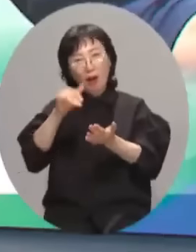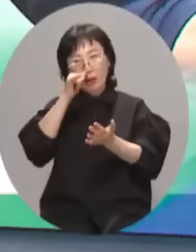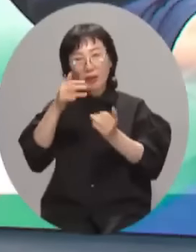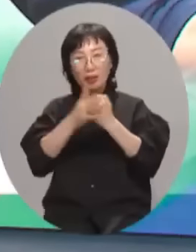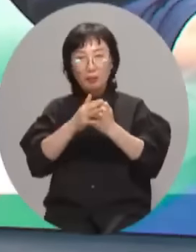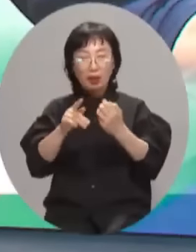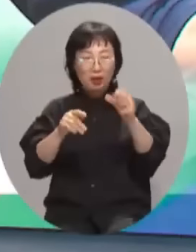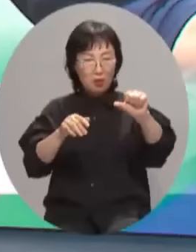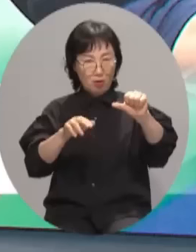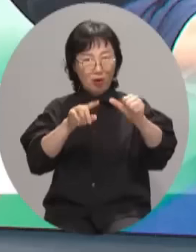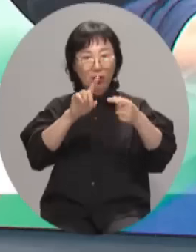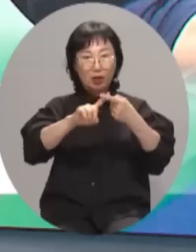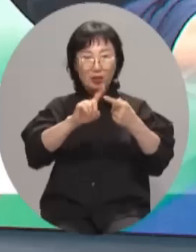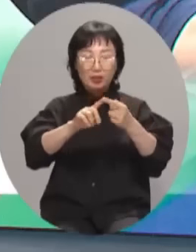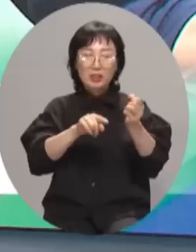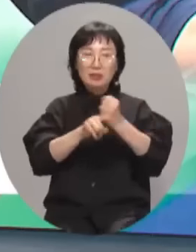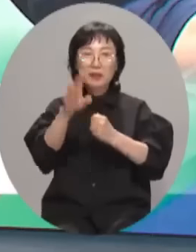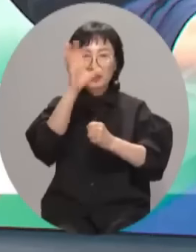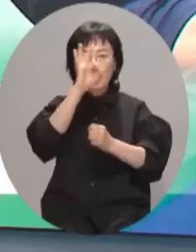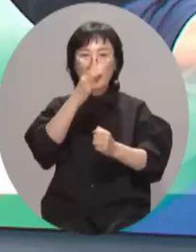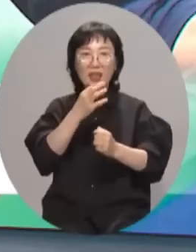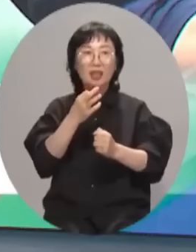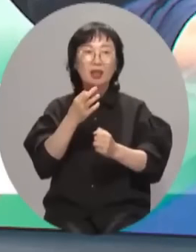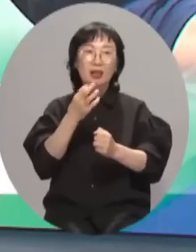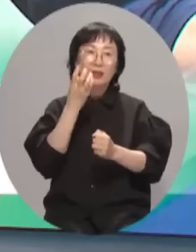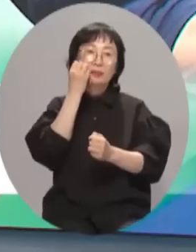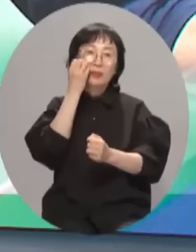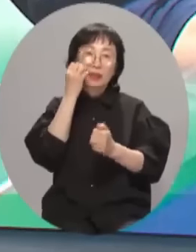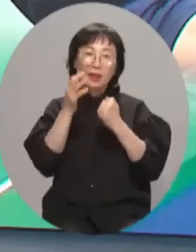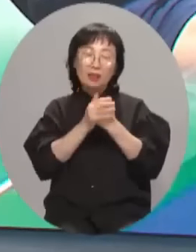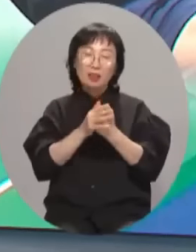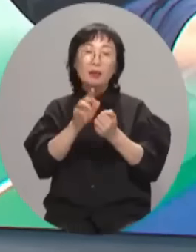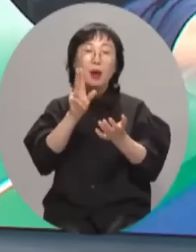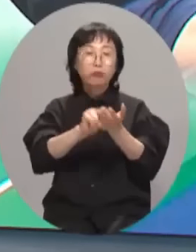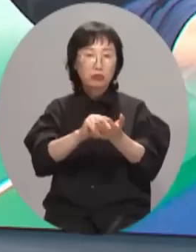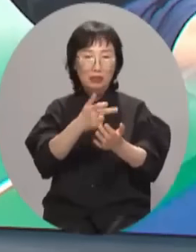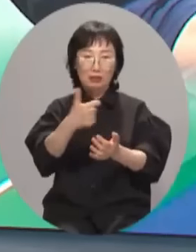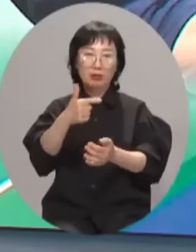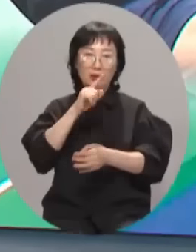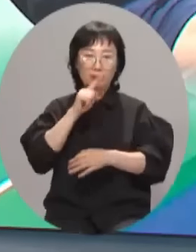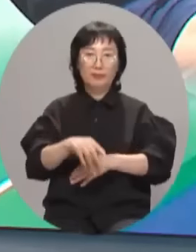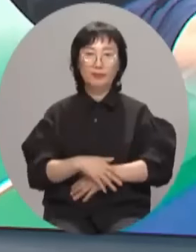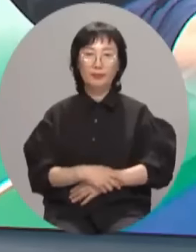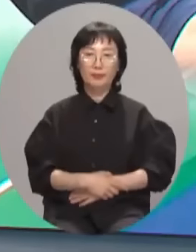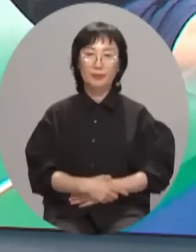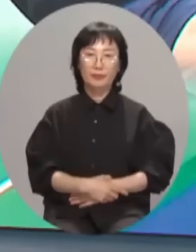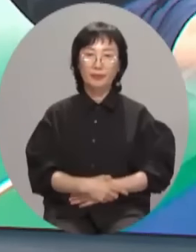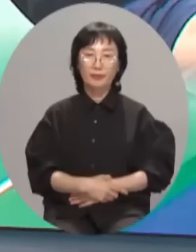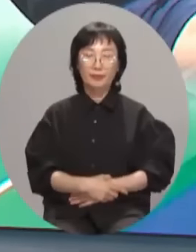항목 모두가 의미를 찾기 어려워서 의구심만 커지고 있습니다 계속해서 허연우